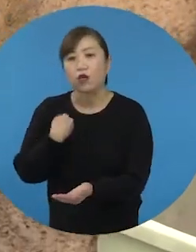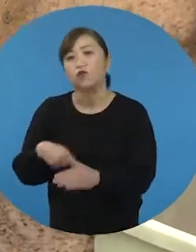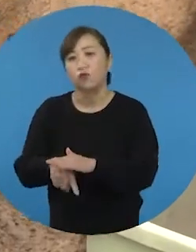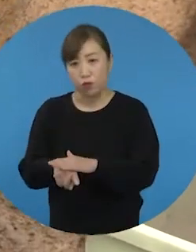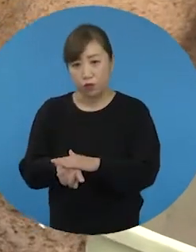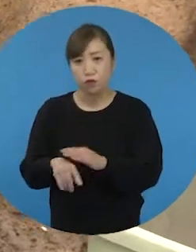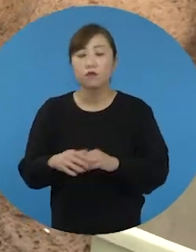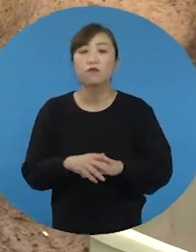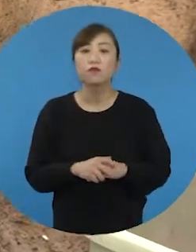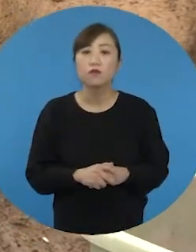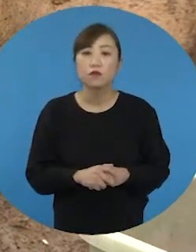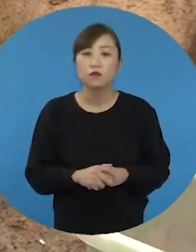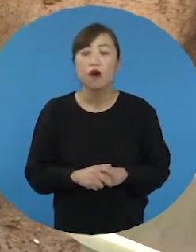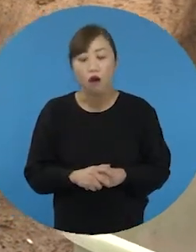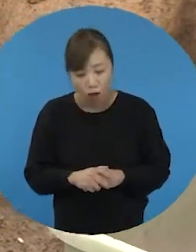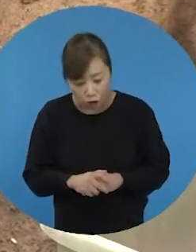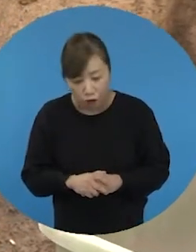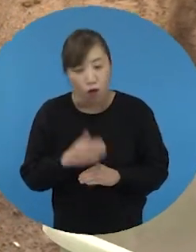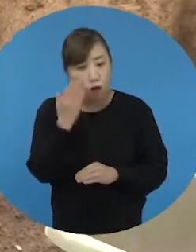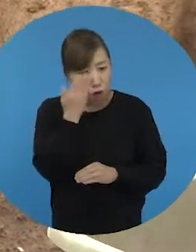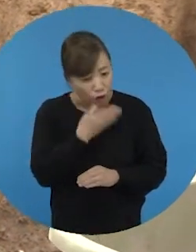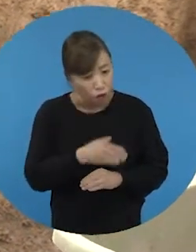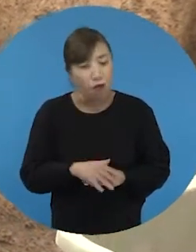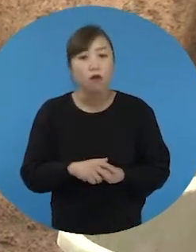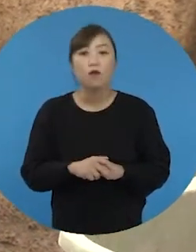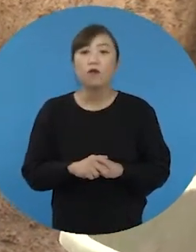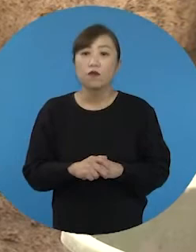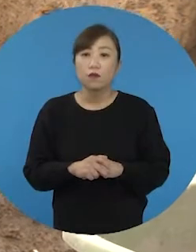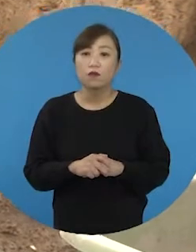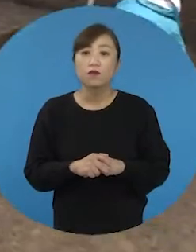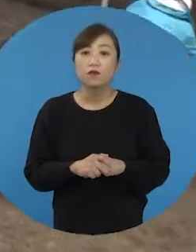ということになっております。 そういうことなんですね。